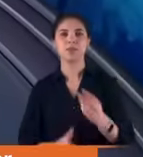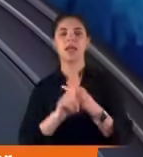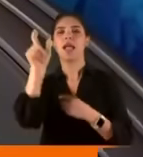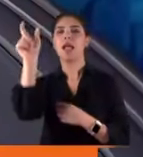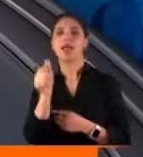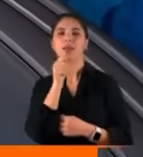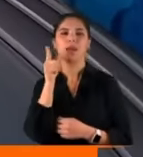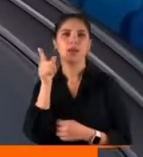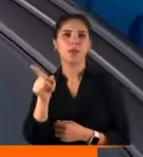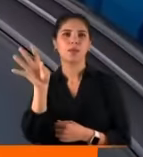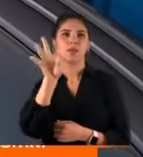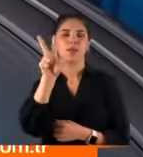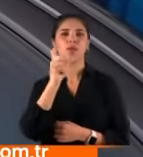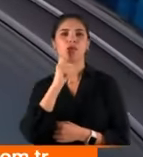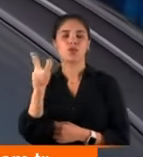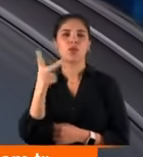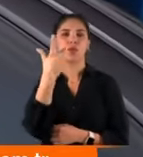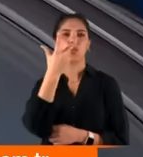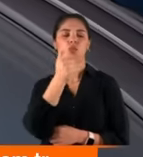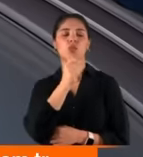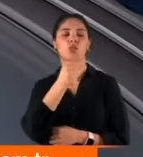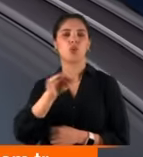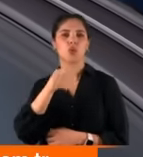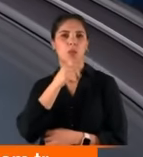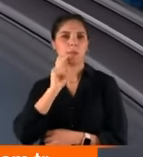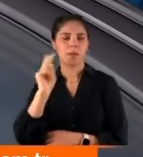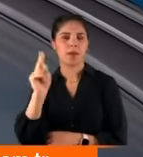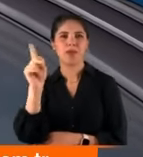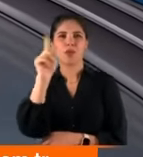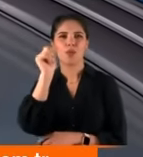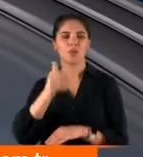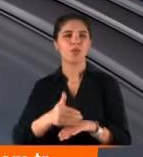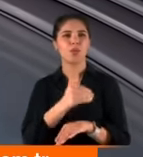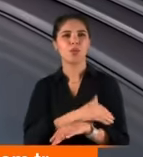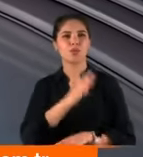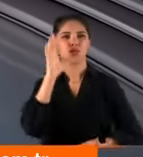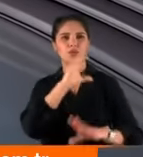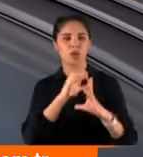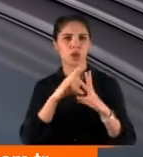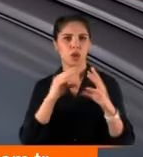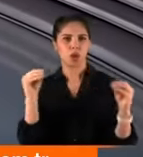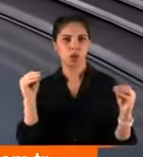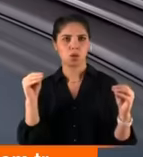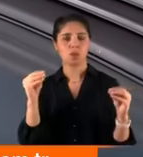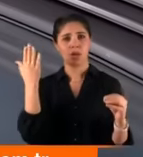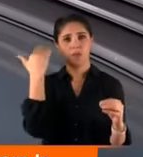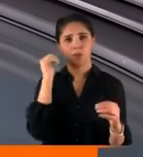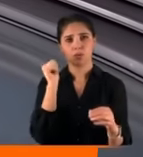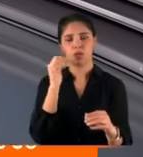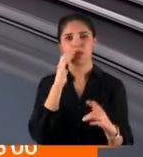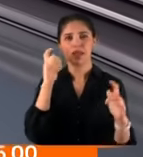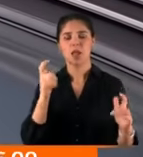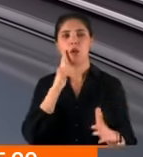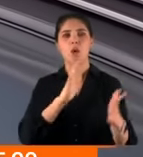Erdal Sakız, 43 yaşındaki 3 çocuk babası. Bundan 10 gün önce esrarengiz bir şekilde ortadan kaybolmuştu. Önceki gün